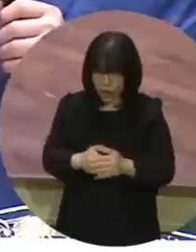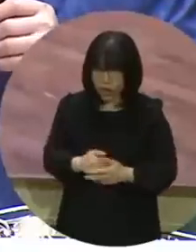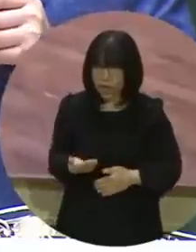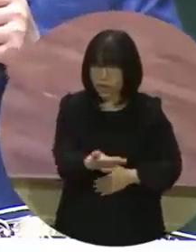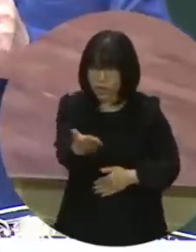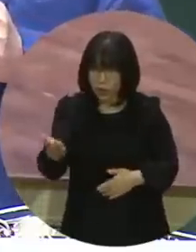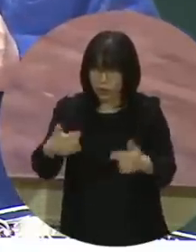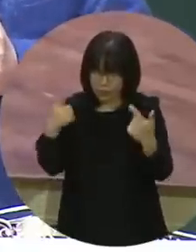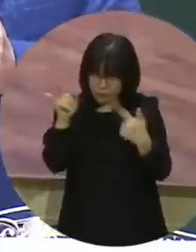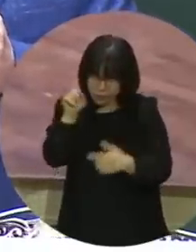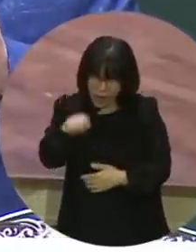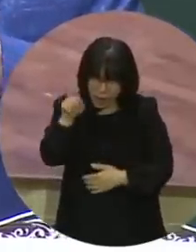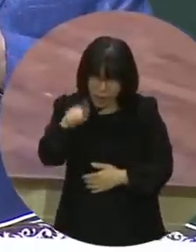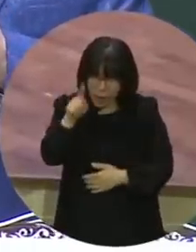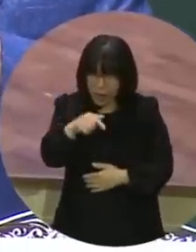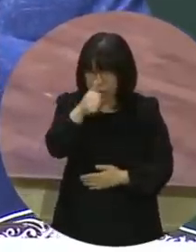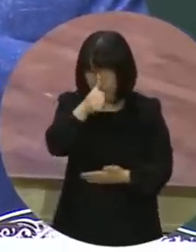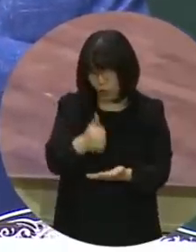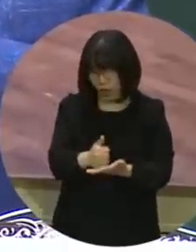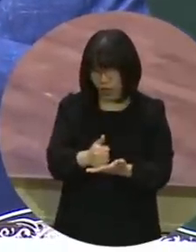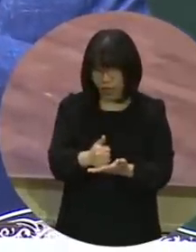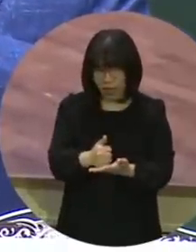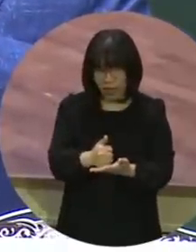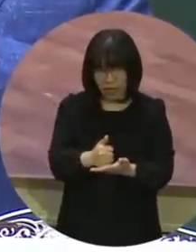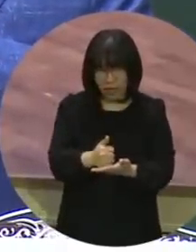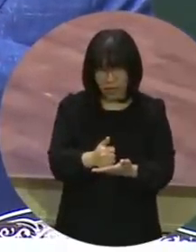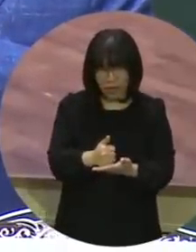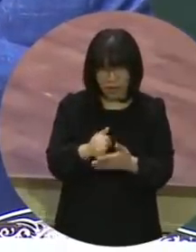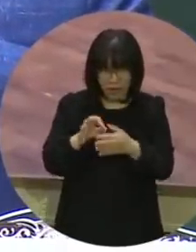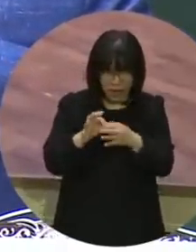뜨면 짓는 죄. 완전히 해방이라니까. 죄에서 해방.